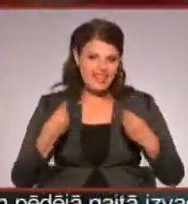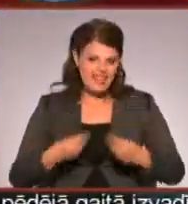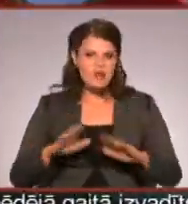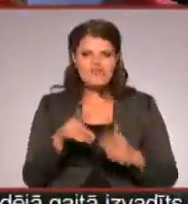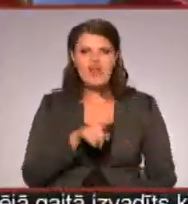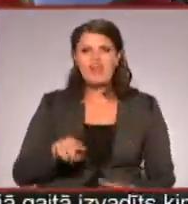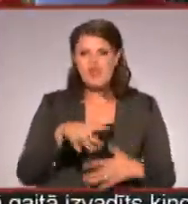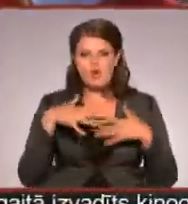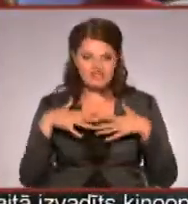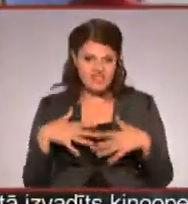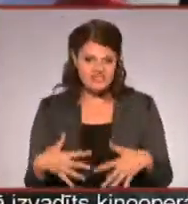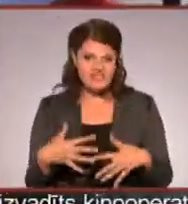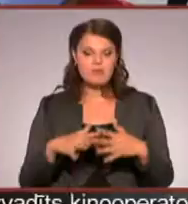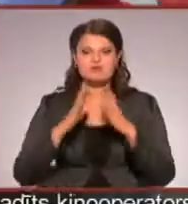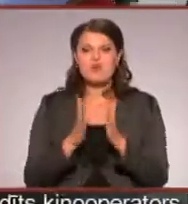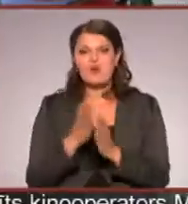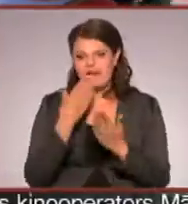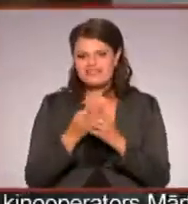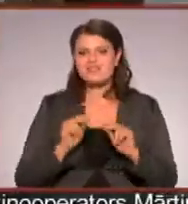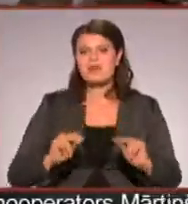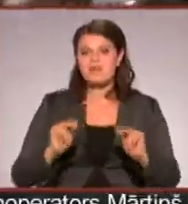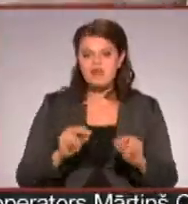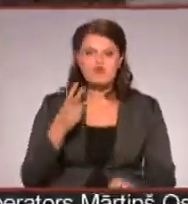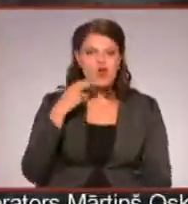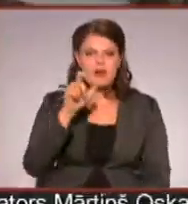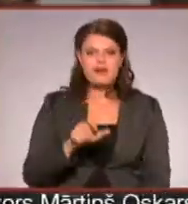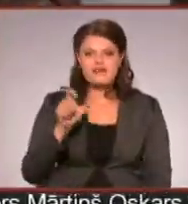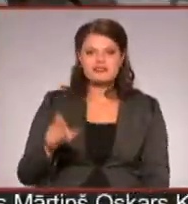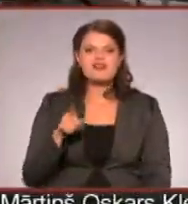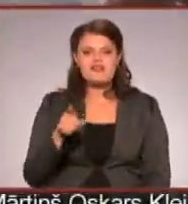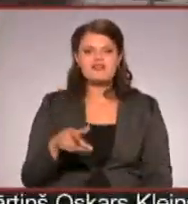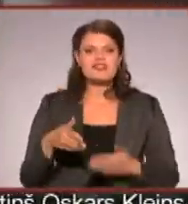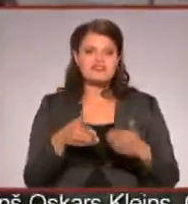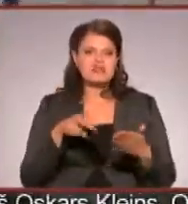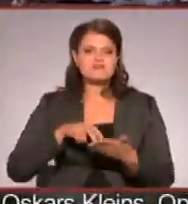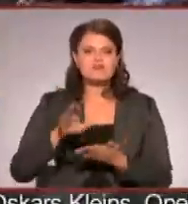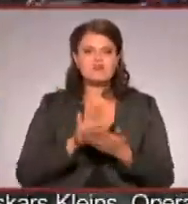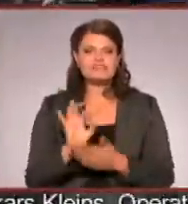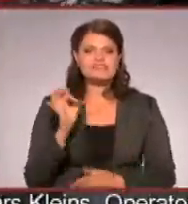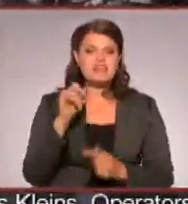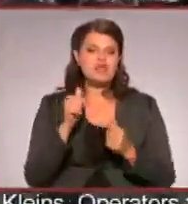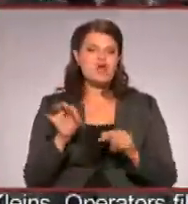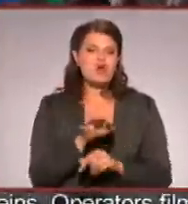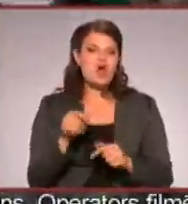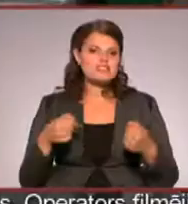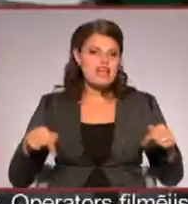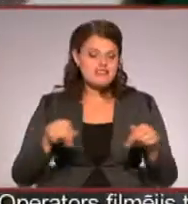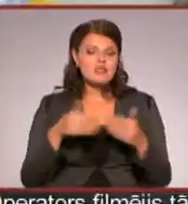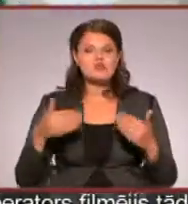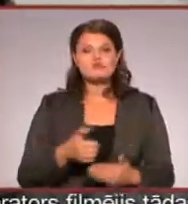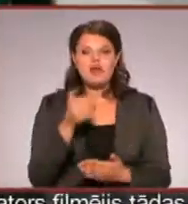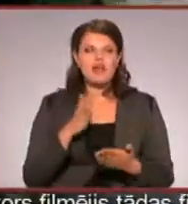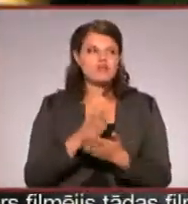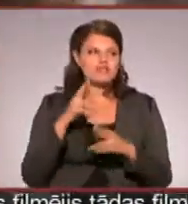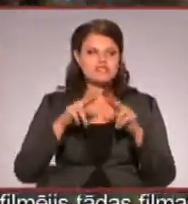arī tautas tērpos. Kopā ar saviem pedagogiem un vecākiem viņi mēroja ceļu uz Dzintaru koncertzāli, kur šogad norisinās